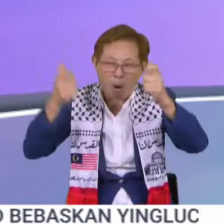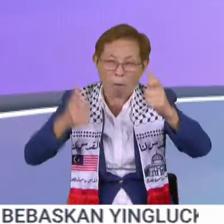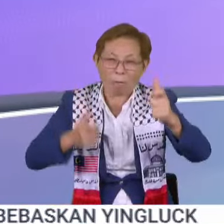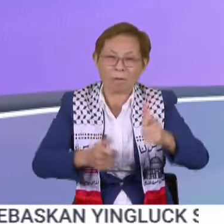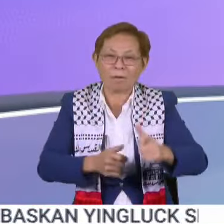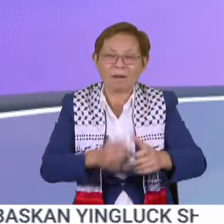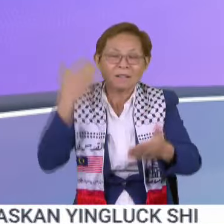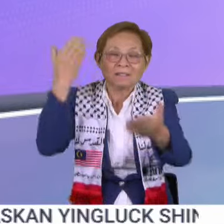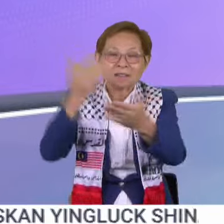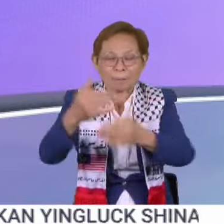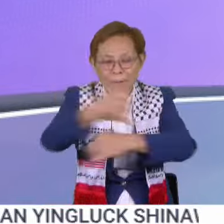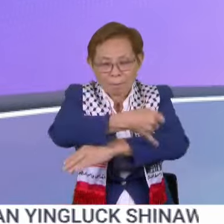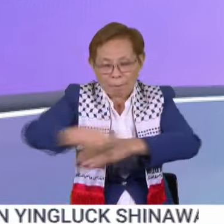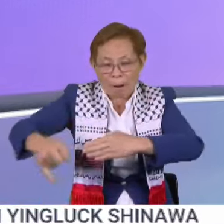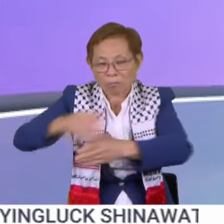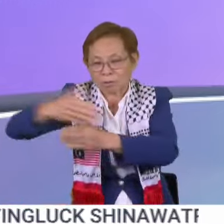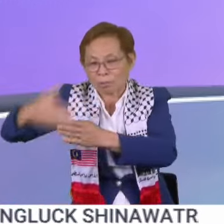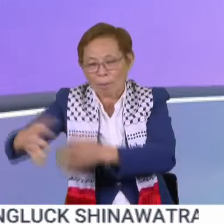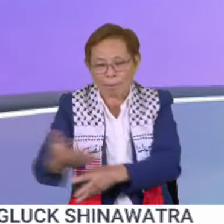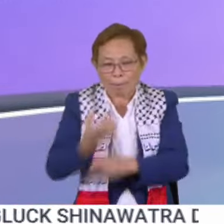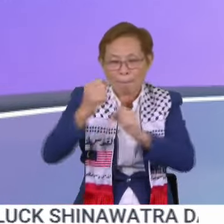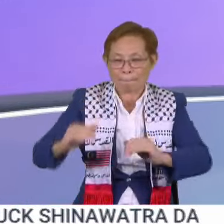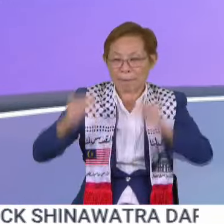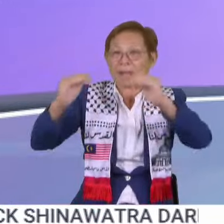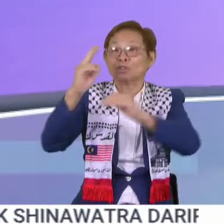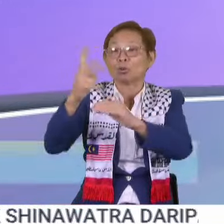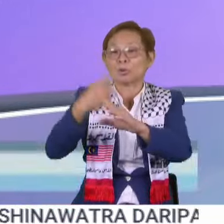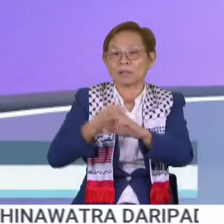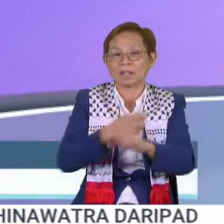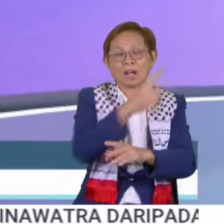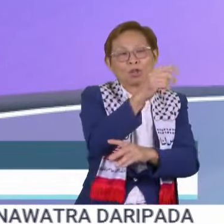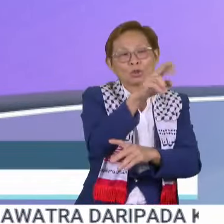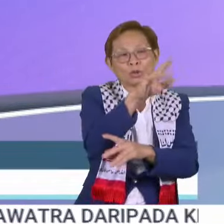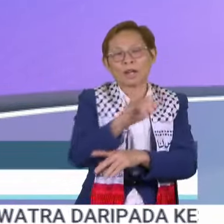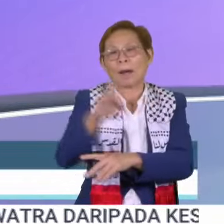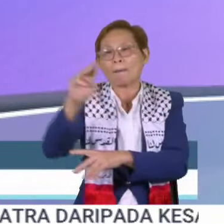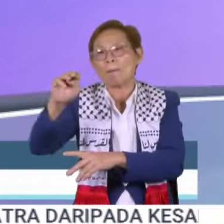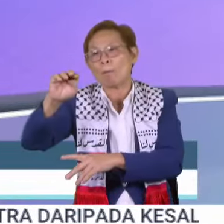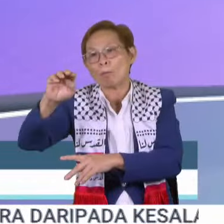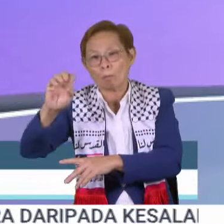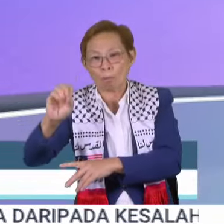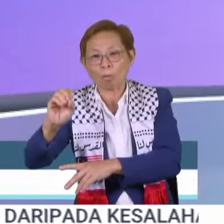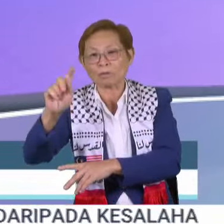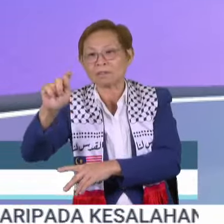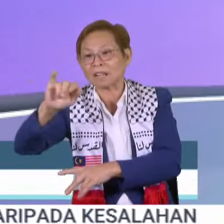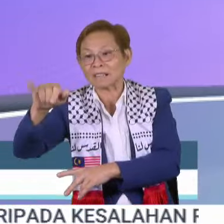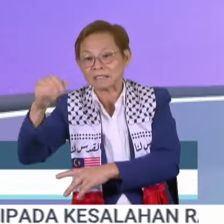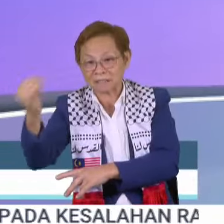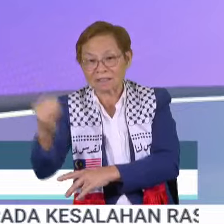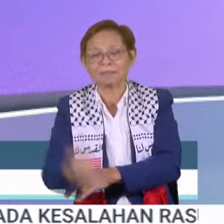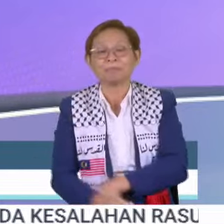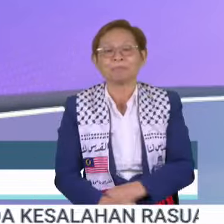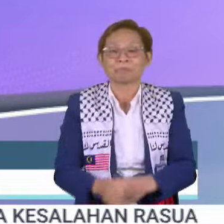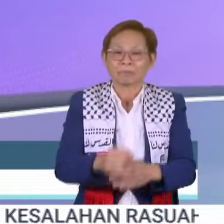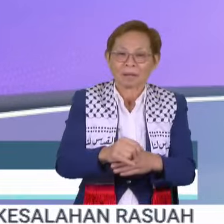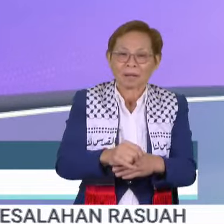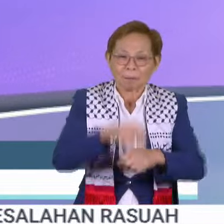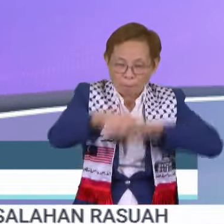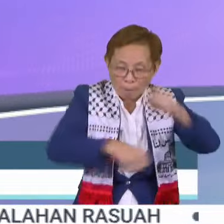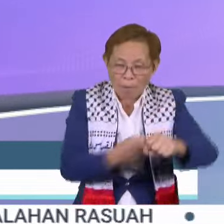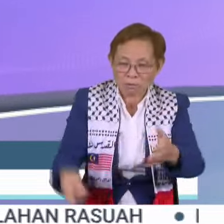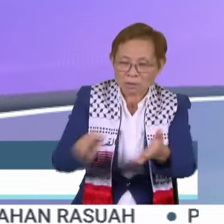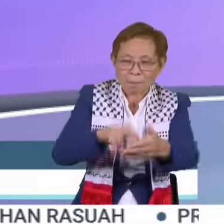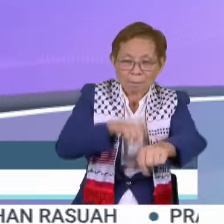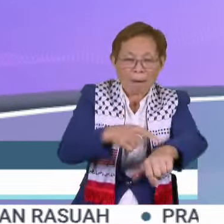ke garisan penamat untuk memenangi peringkat kedua dari Tori ke Montargis. Pelumba pasukan Tudor Pro Cycling itu merakam